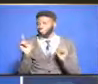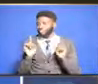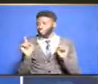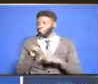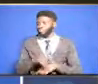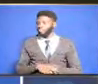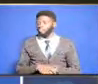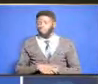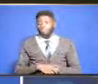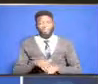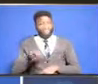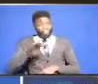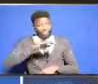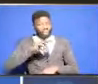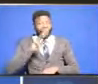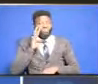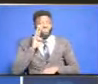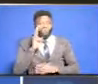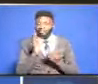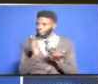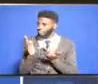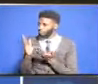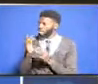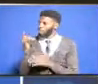Ziwa Vikctoria,